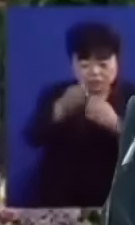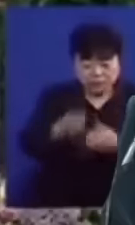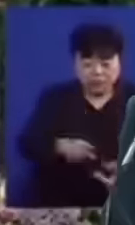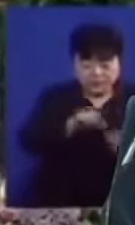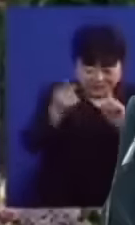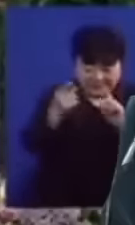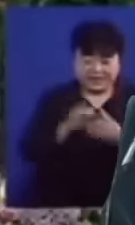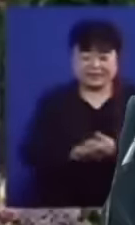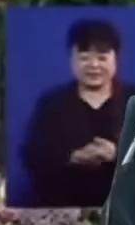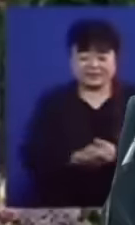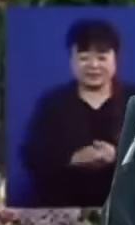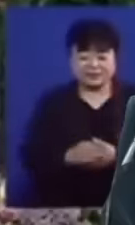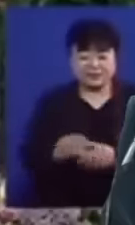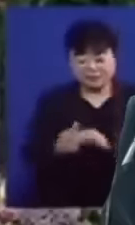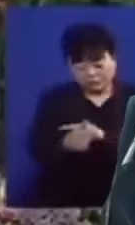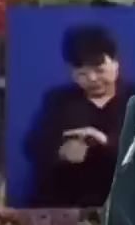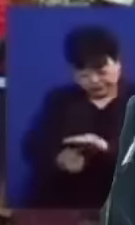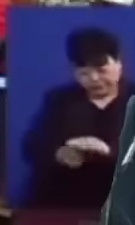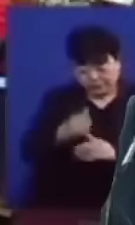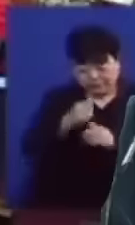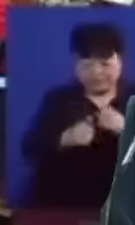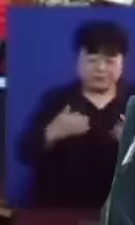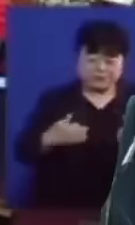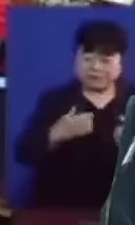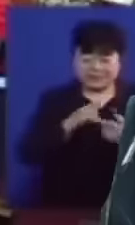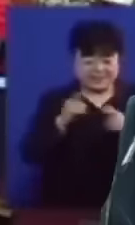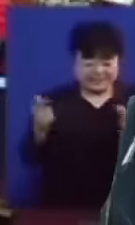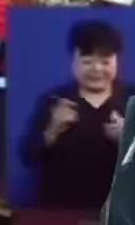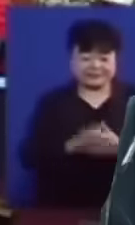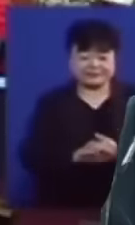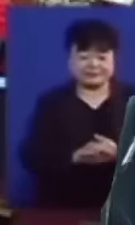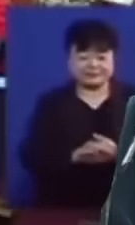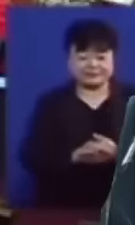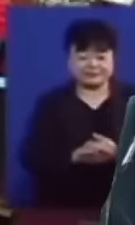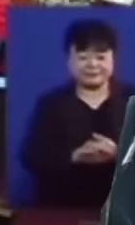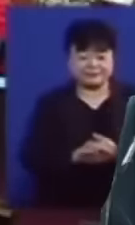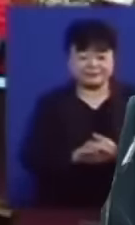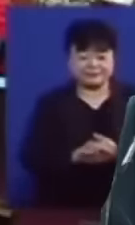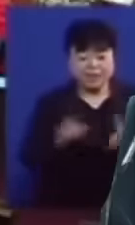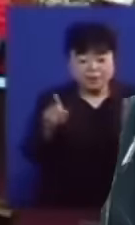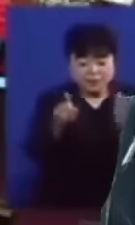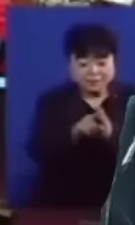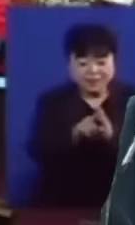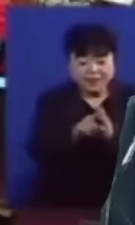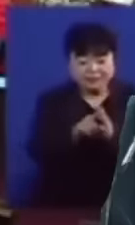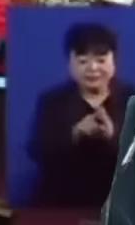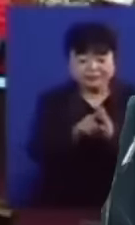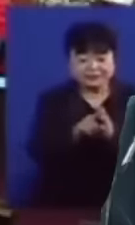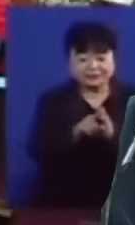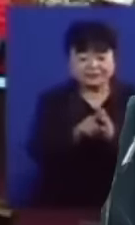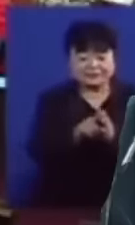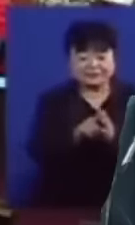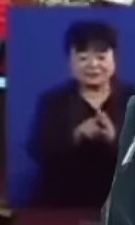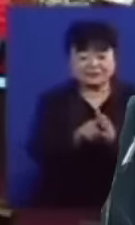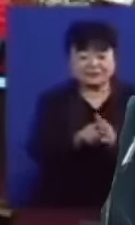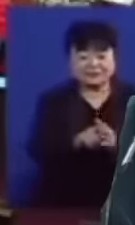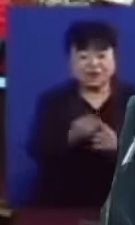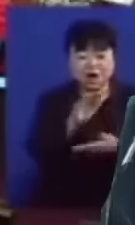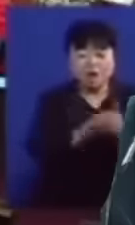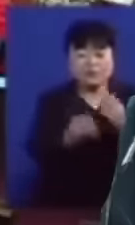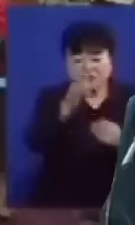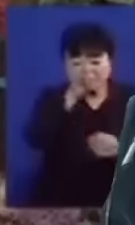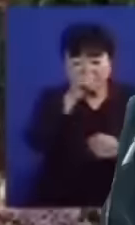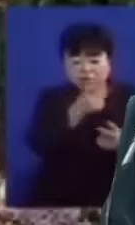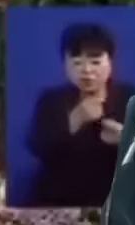말미암아 살리라. 또한 뒤로 물러가면 내 마음이 그를 기뻐하지 아니하리라. 믿음이란 없는 것을 있는